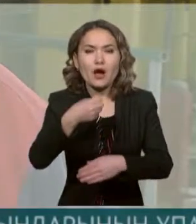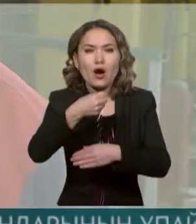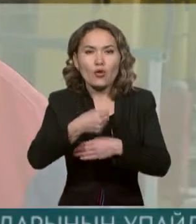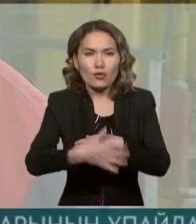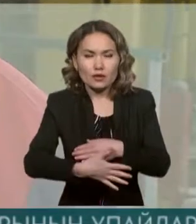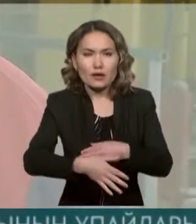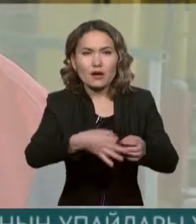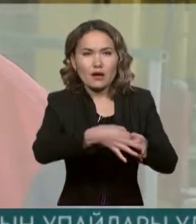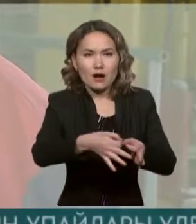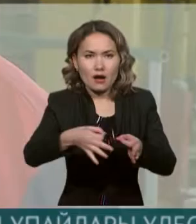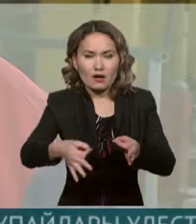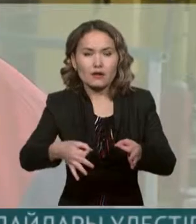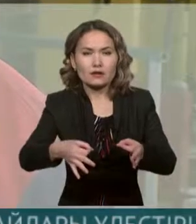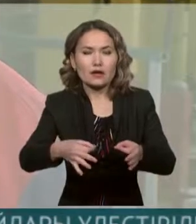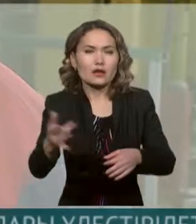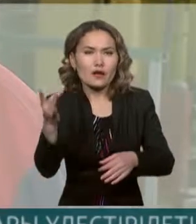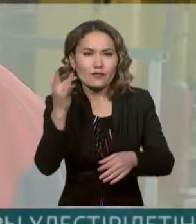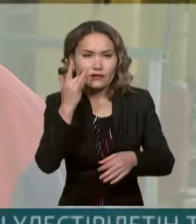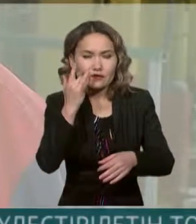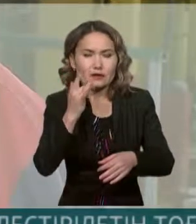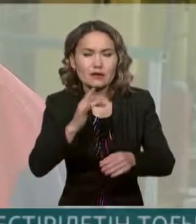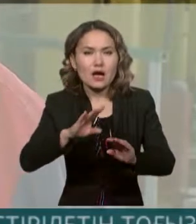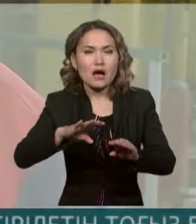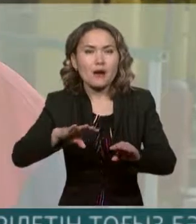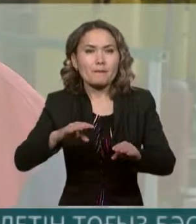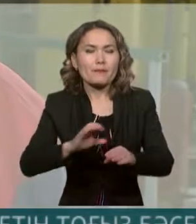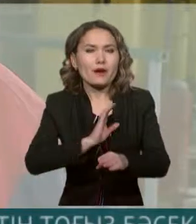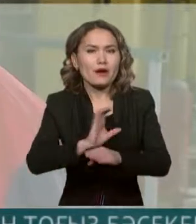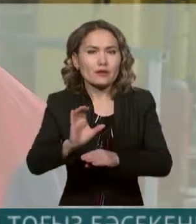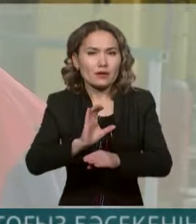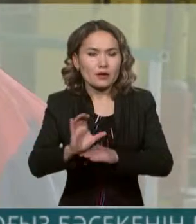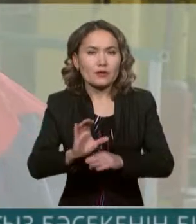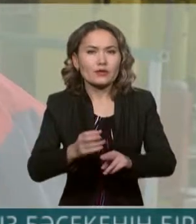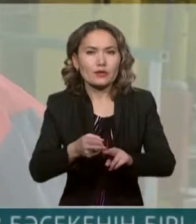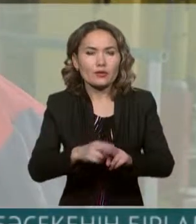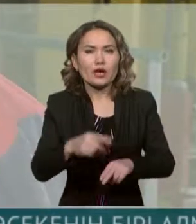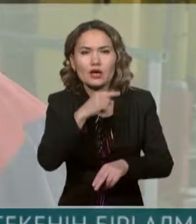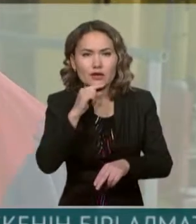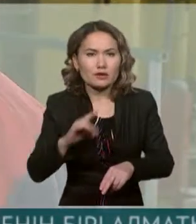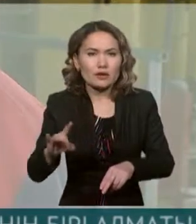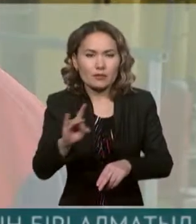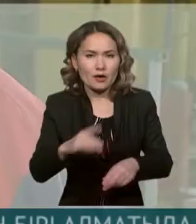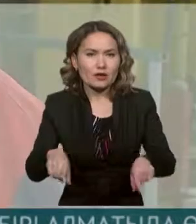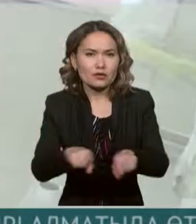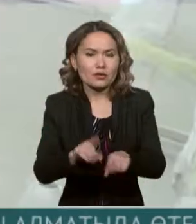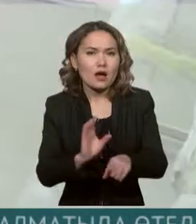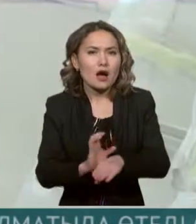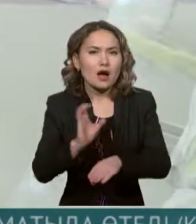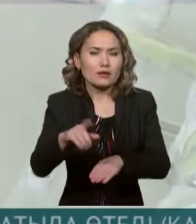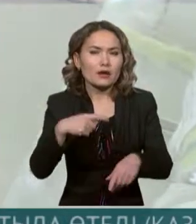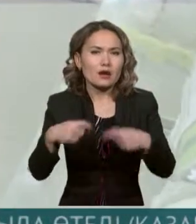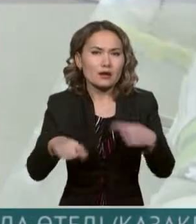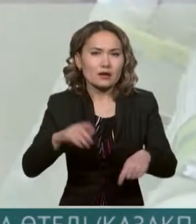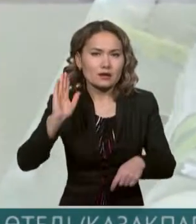сояққа жіберіп жатырмыз. Декабрь айында бірінші рет Ресей жаққа апардық. Соларды біздің